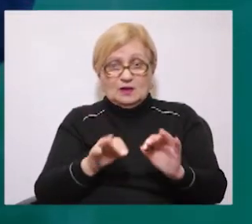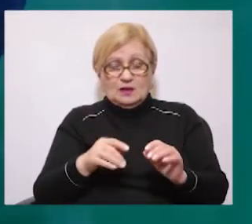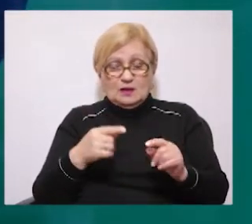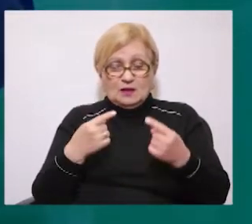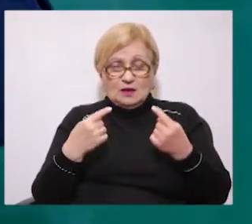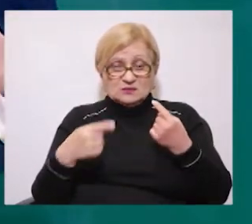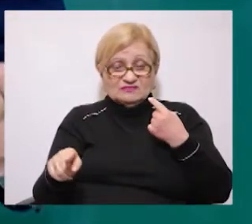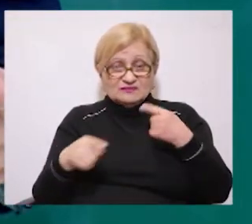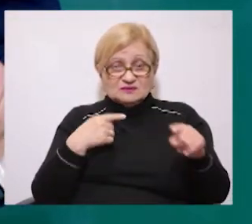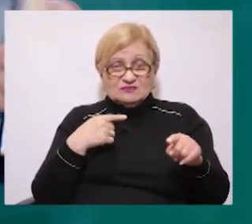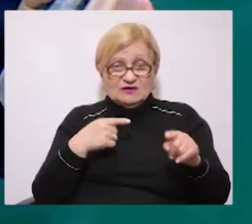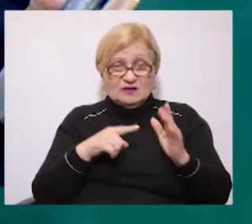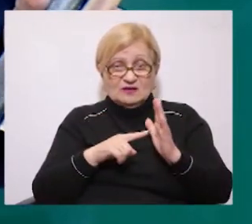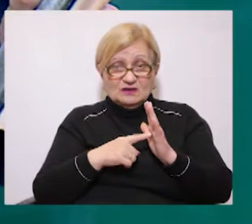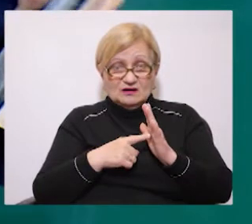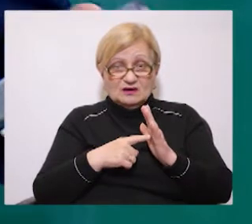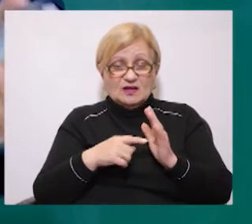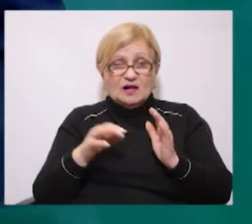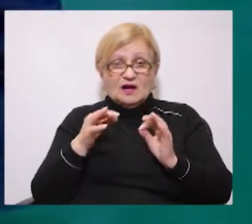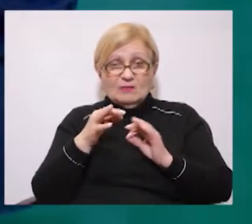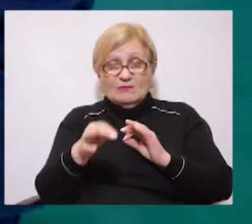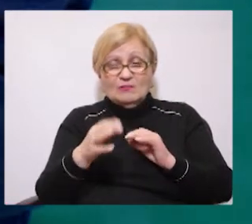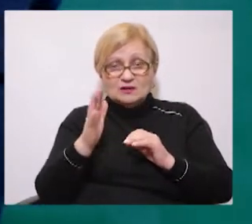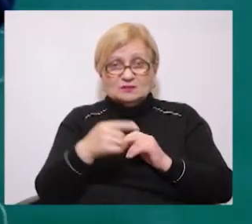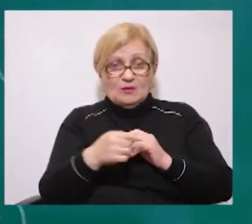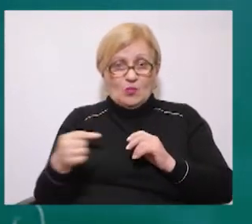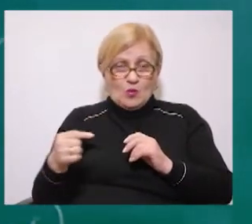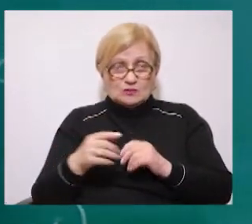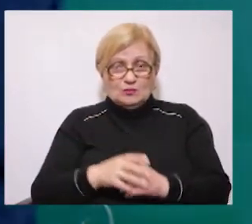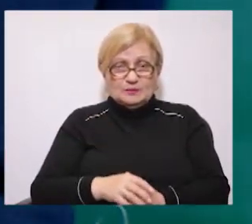სხვადასხვა ნიშნიანებს ვამრავლებ, ნამრავლი არის უარყოფითი.